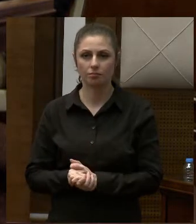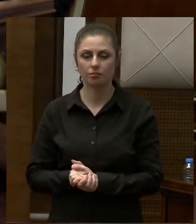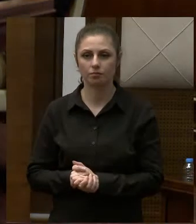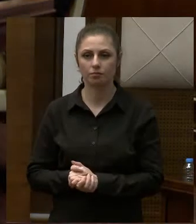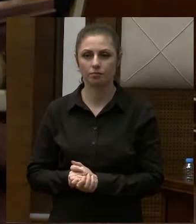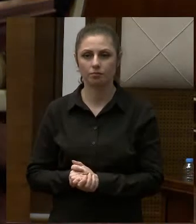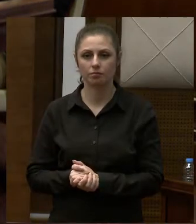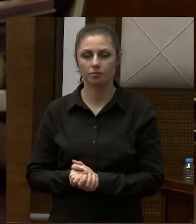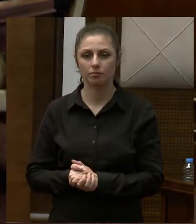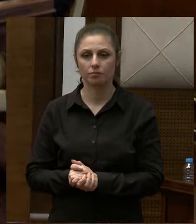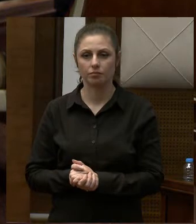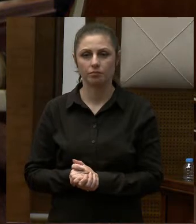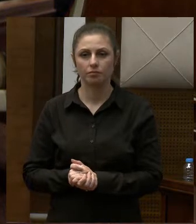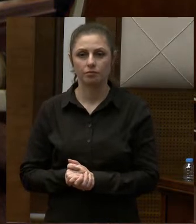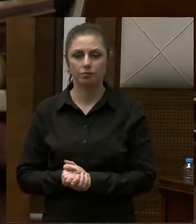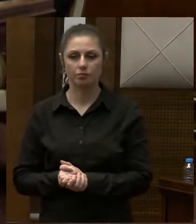devam edin.